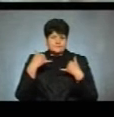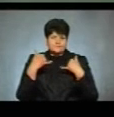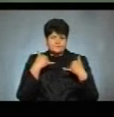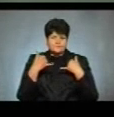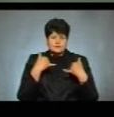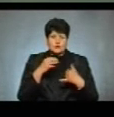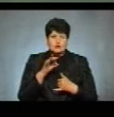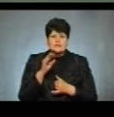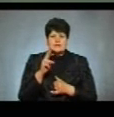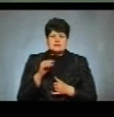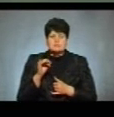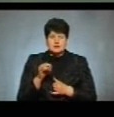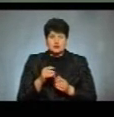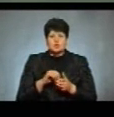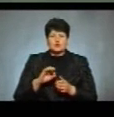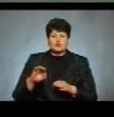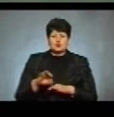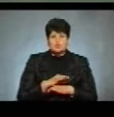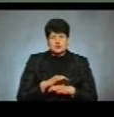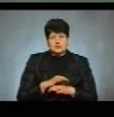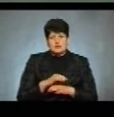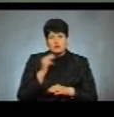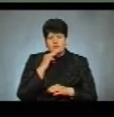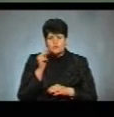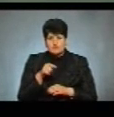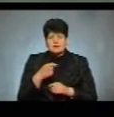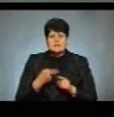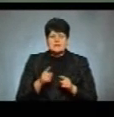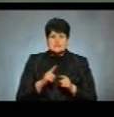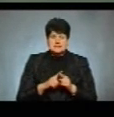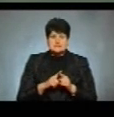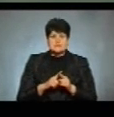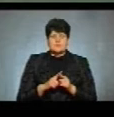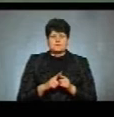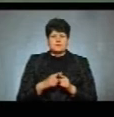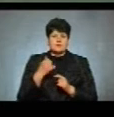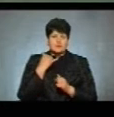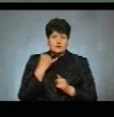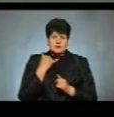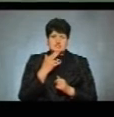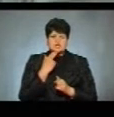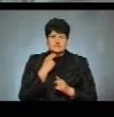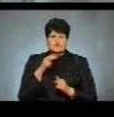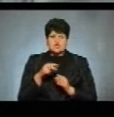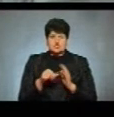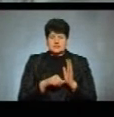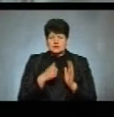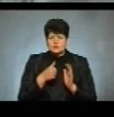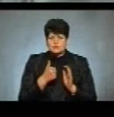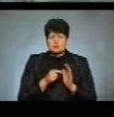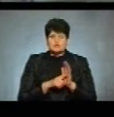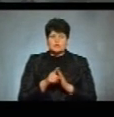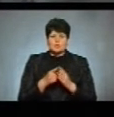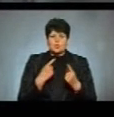Цимбалюк, дружини обвинувачуваного Олександра Цимбалюка. Це телефонні записи за червень 2016 року. Спочатку